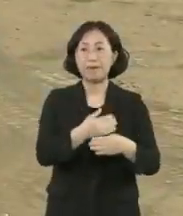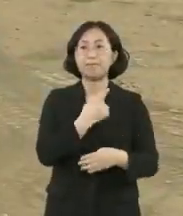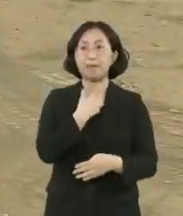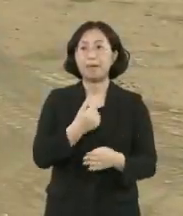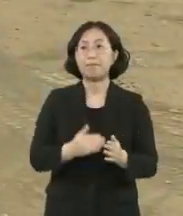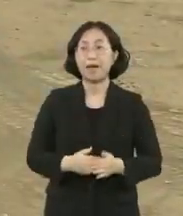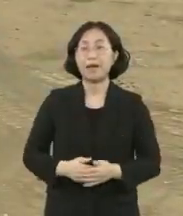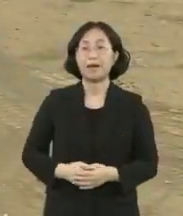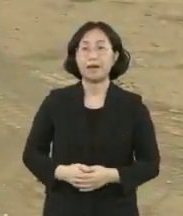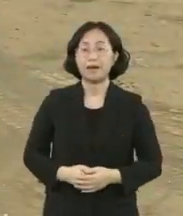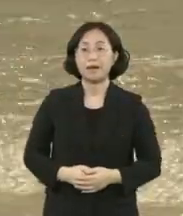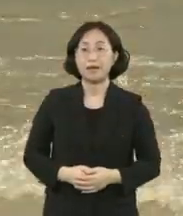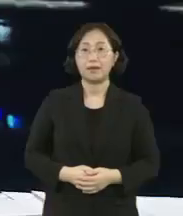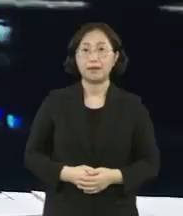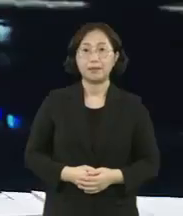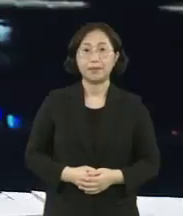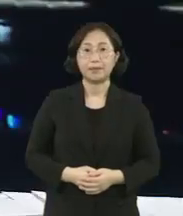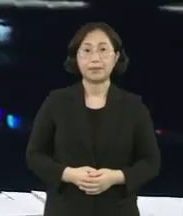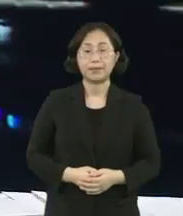폐장했습니다.